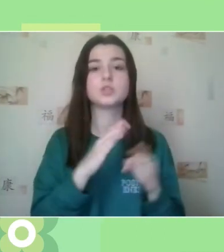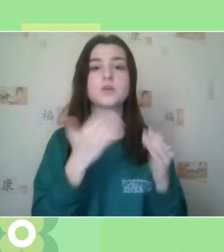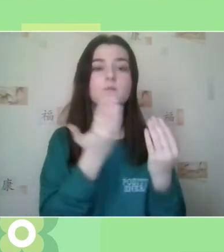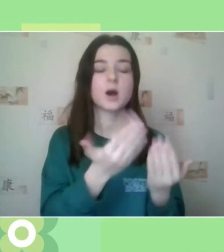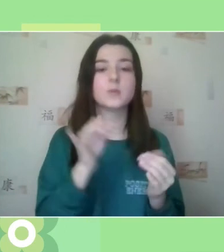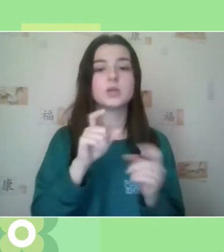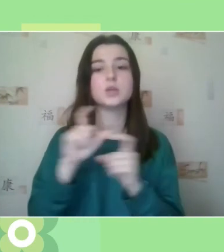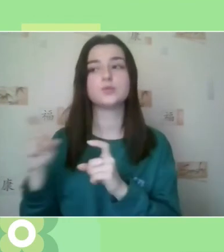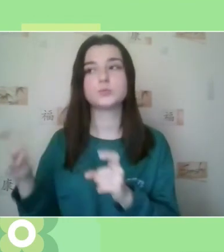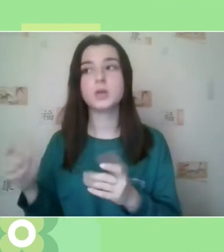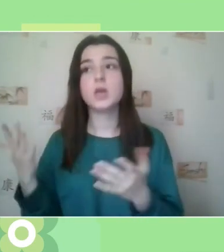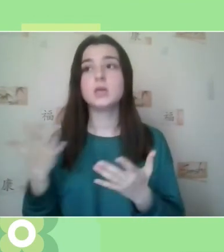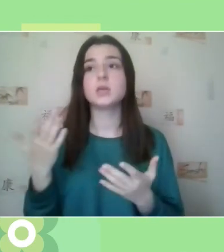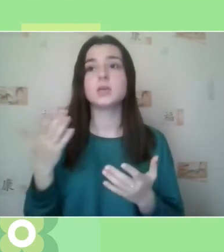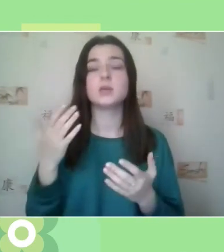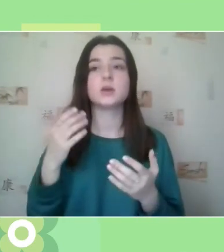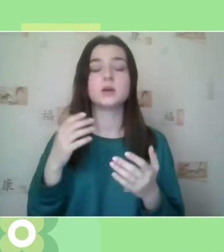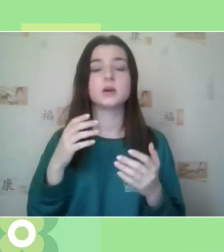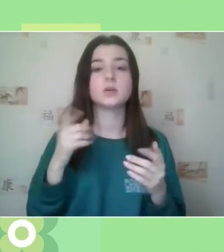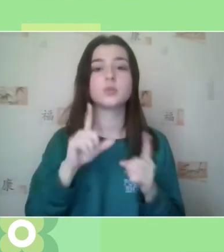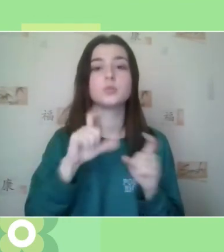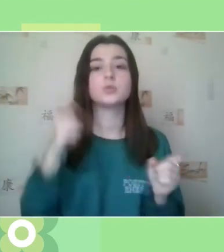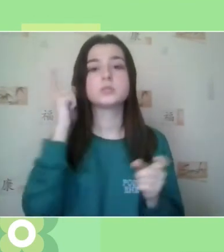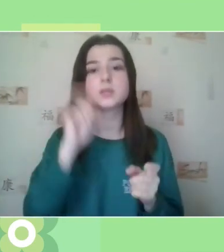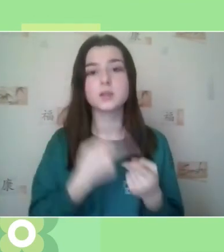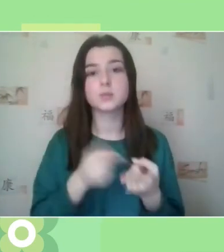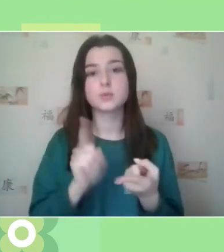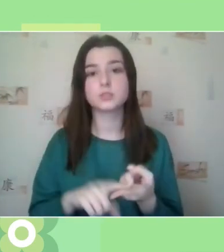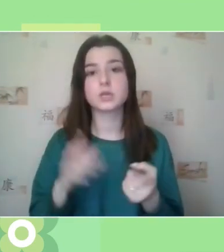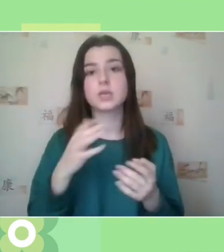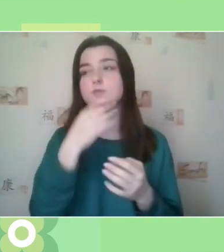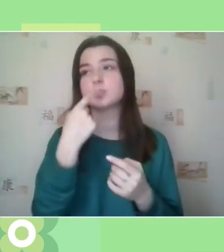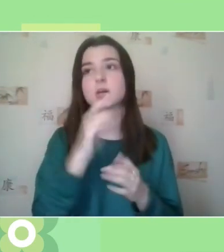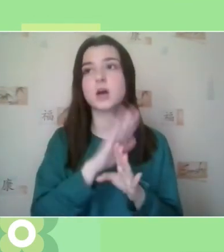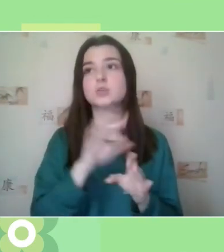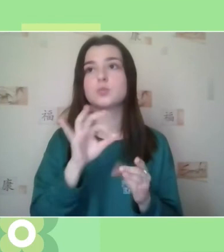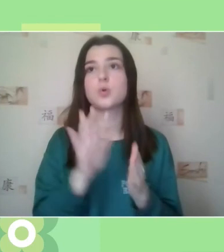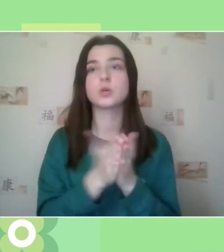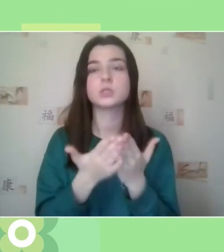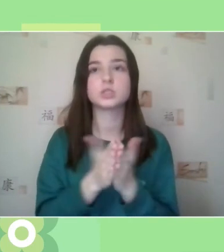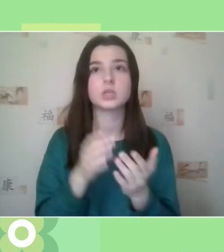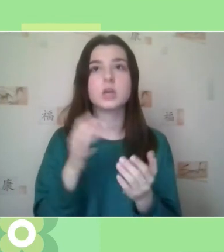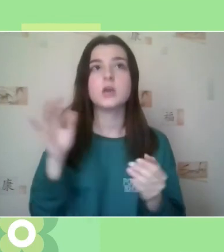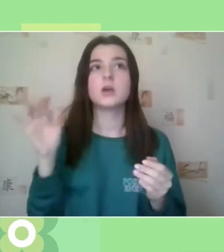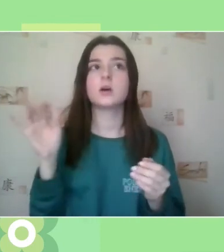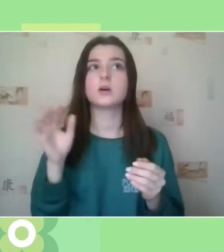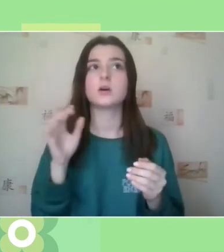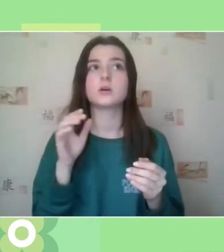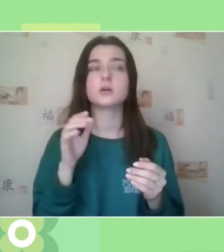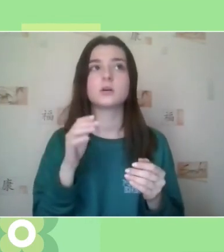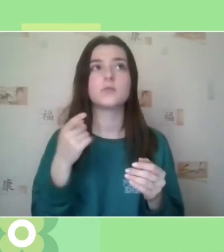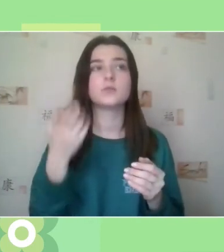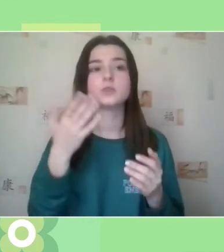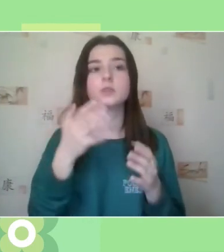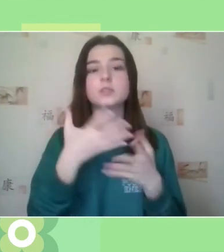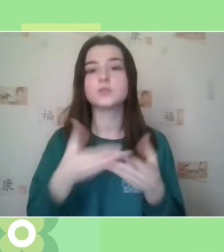нього знали, що ви це збираєте. Я вже не кажу про такий ресурс, як книжки. Ми за це літо і за весну, я не знаю, скільки, мабуть,